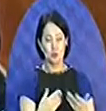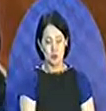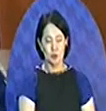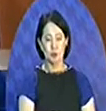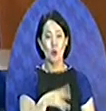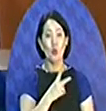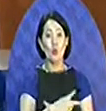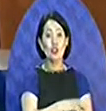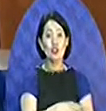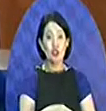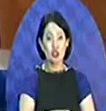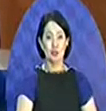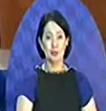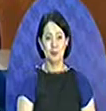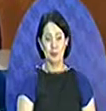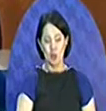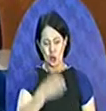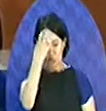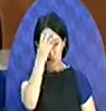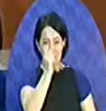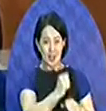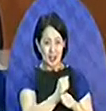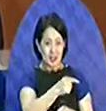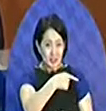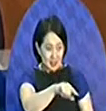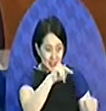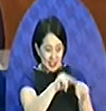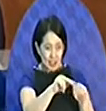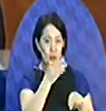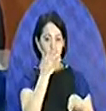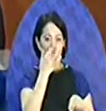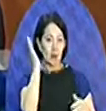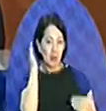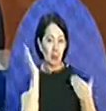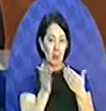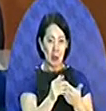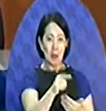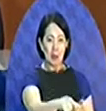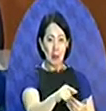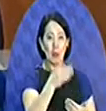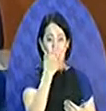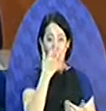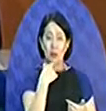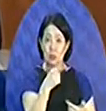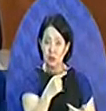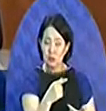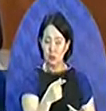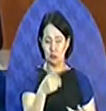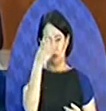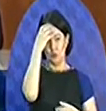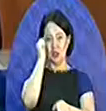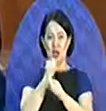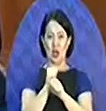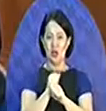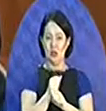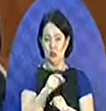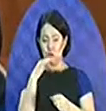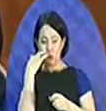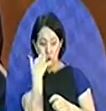уу, төрийн албаны шалгалт хууль бусаар явагдлаа гэдэг ч юм уу, ийм тохиолдолд төрийн албаны зөвлөл хүчингүй болох эрх олгож